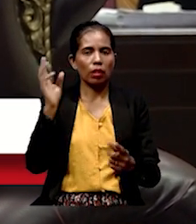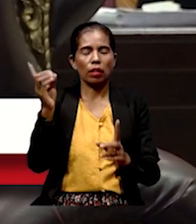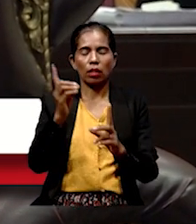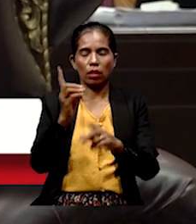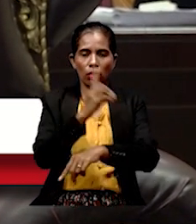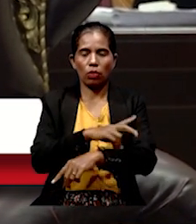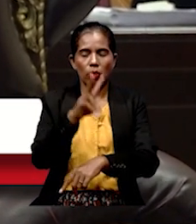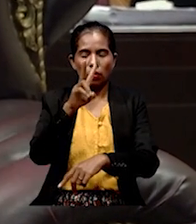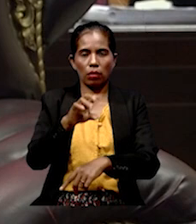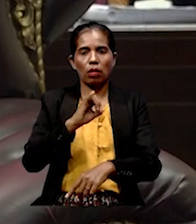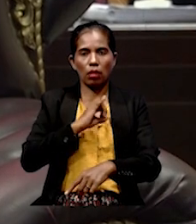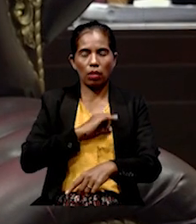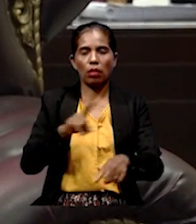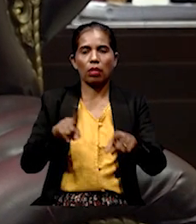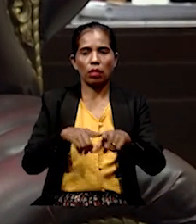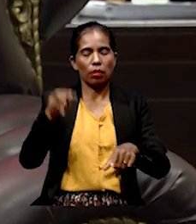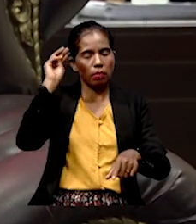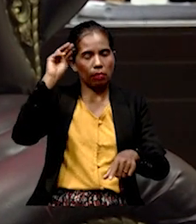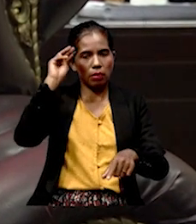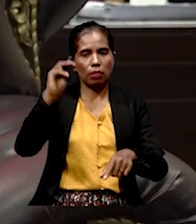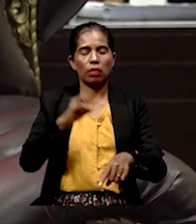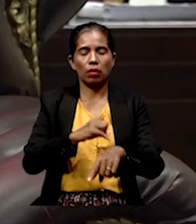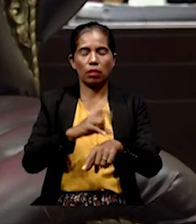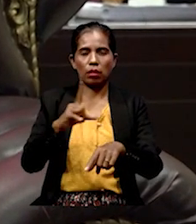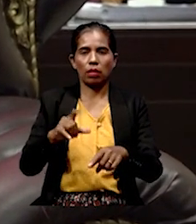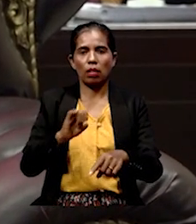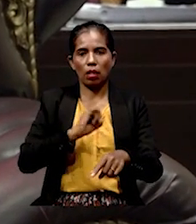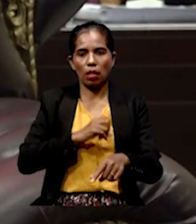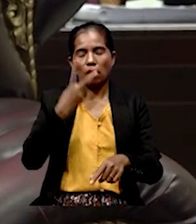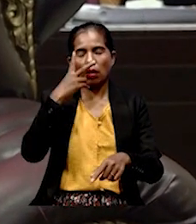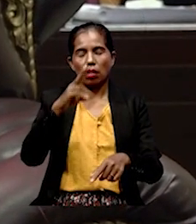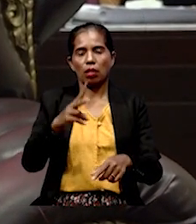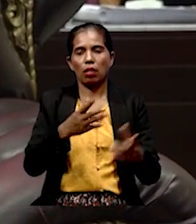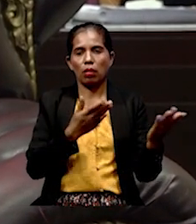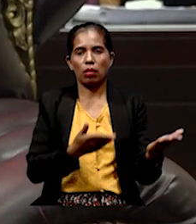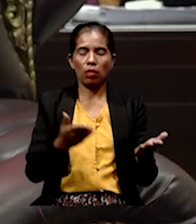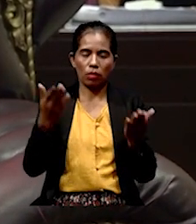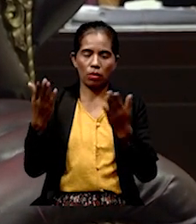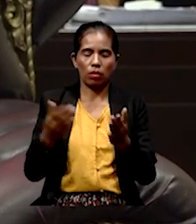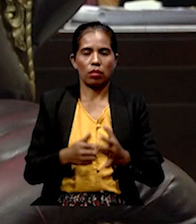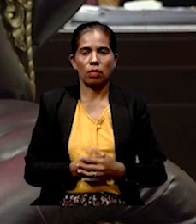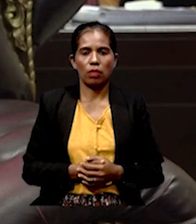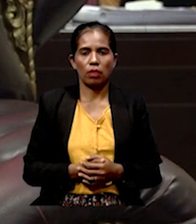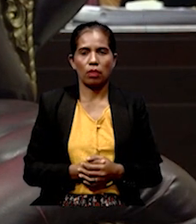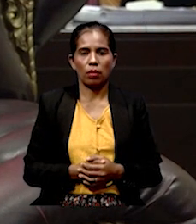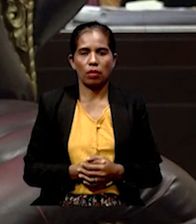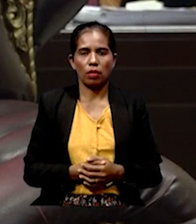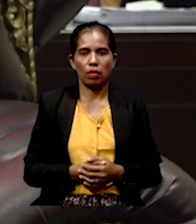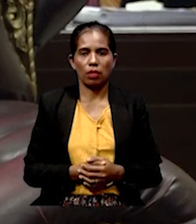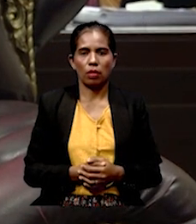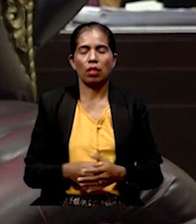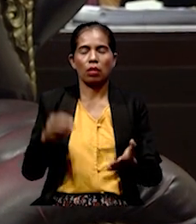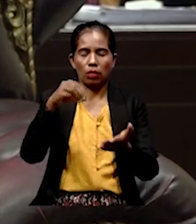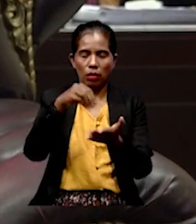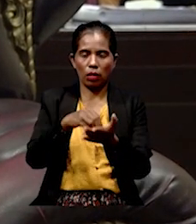libai terona e hause hana sang minister do interior interino hau rean tauna komando zeral komandan zeral para tu montai tene segurança era